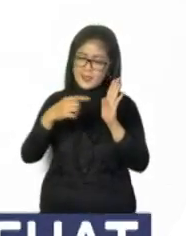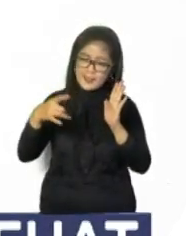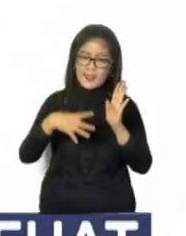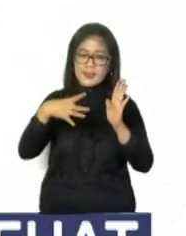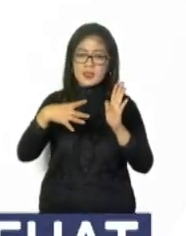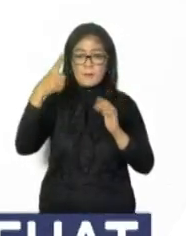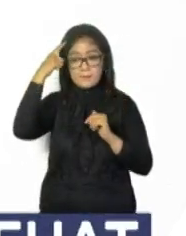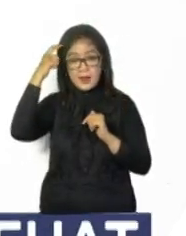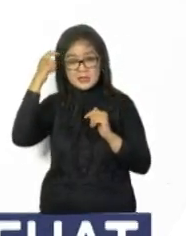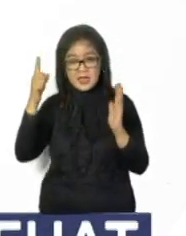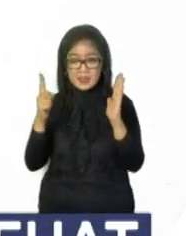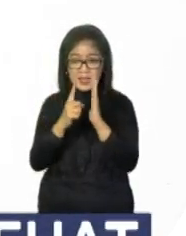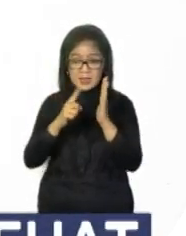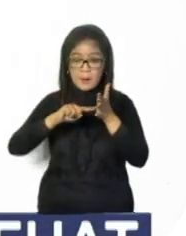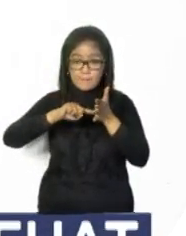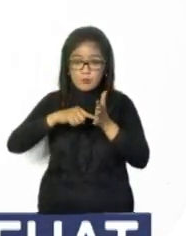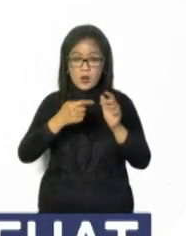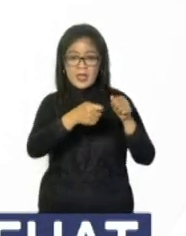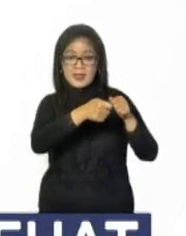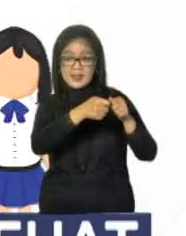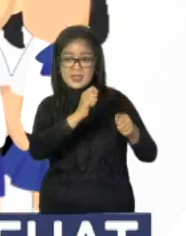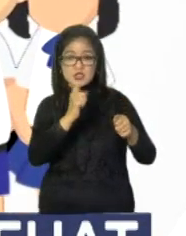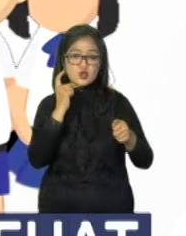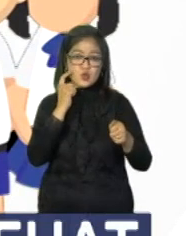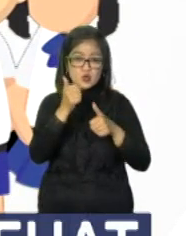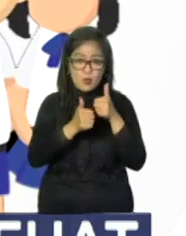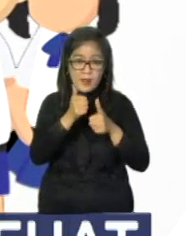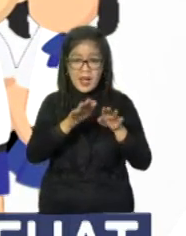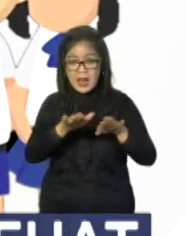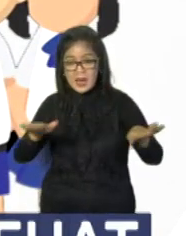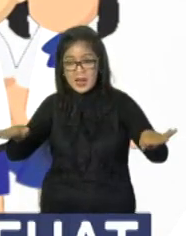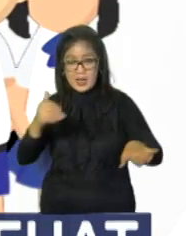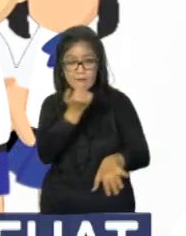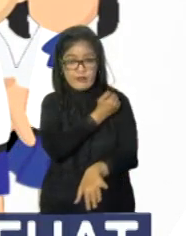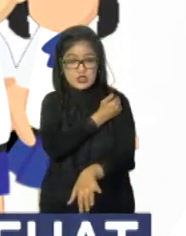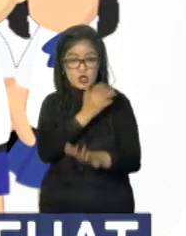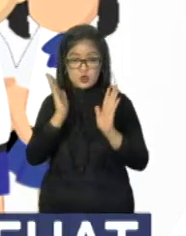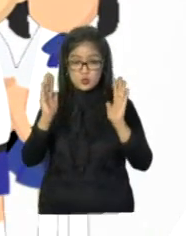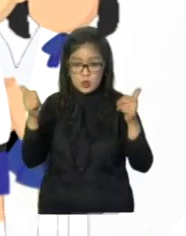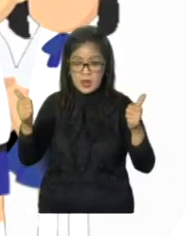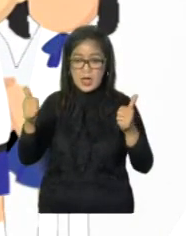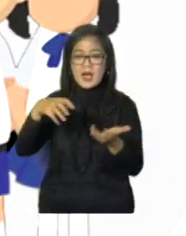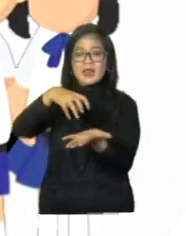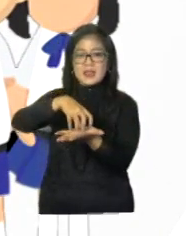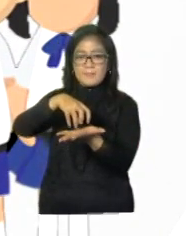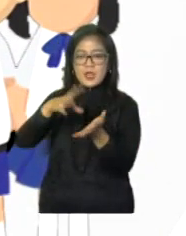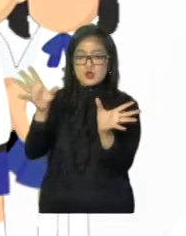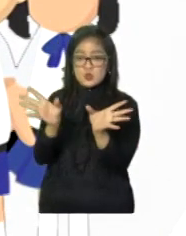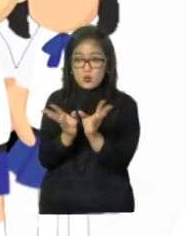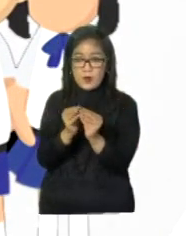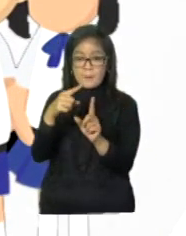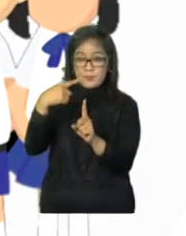Pembelajaran tatap muka dimulai dengan uji coba hanya pada anak yang sudah divaksinasi di kawasan dengan positivity rate di bawah